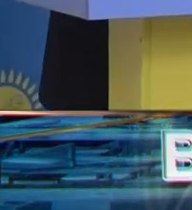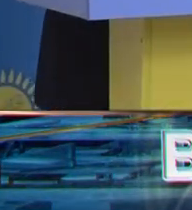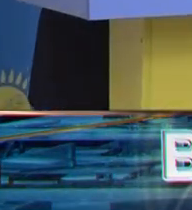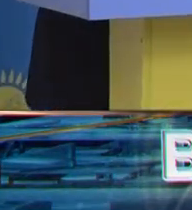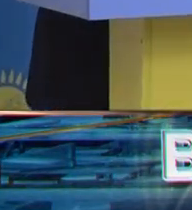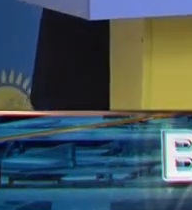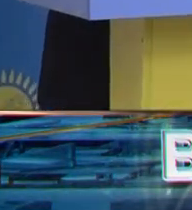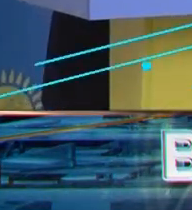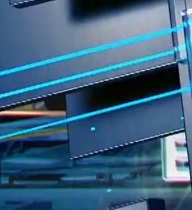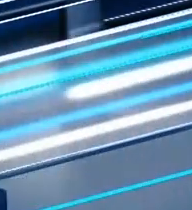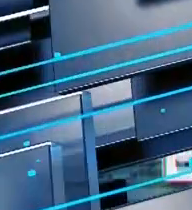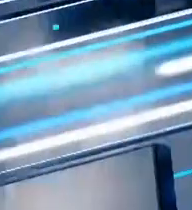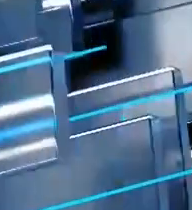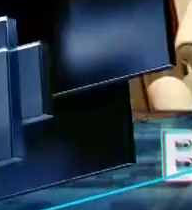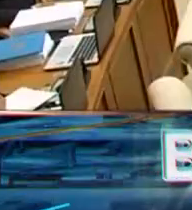өтіп жатыр.